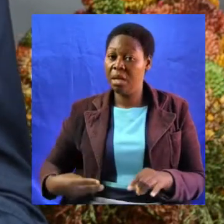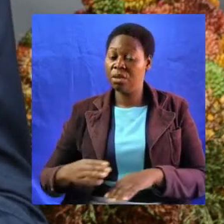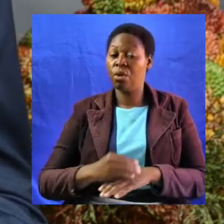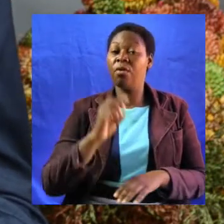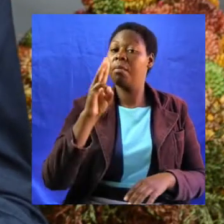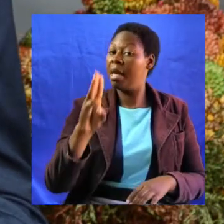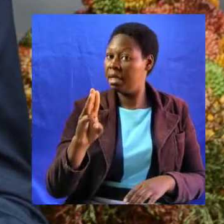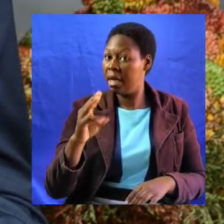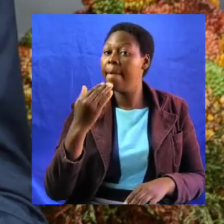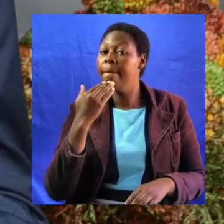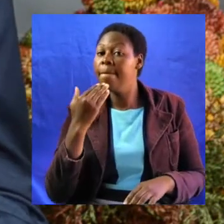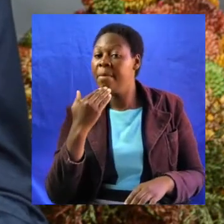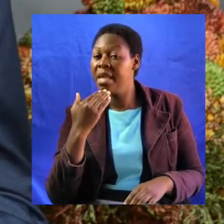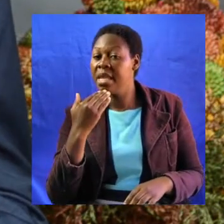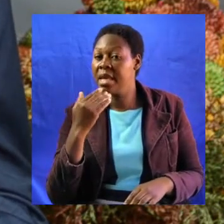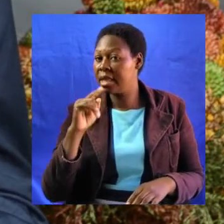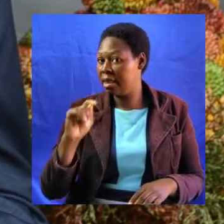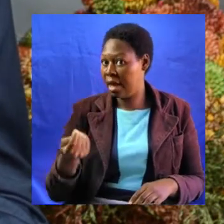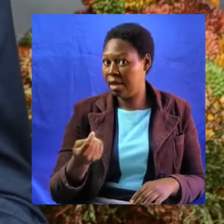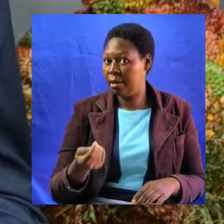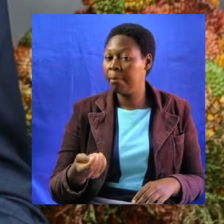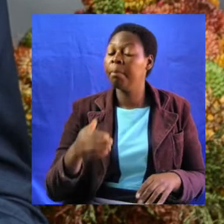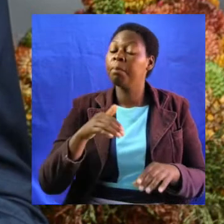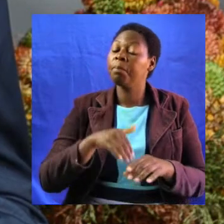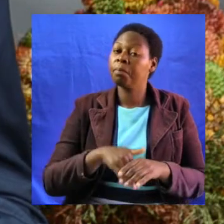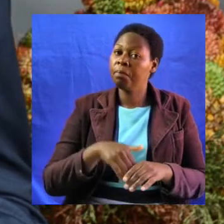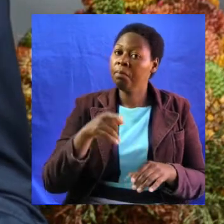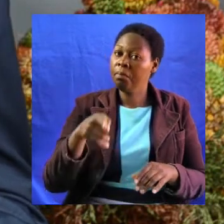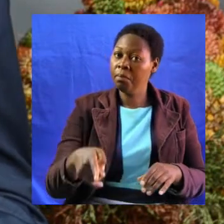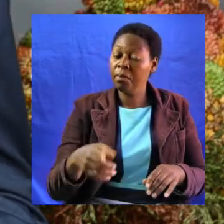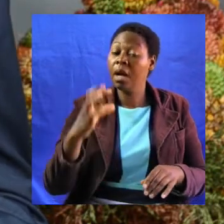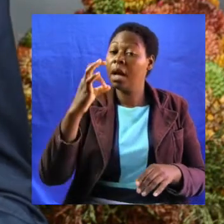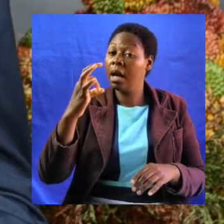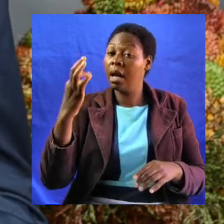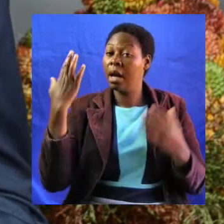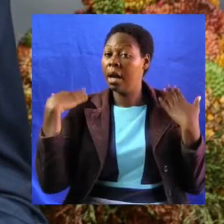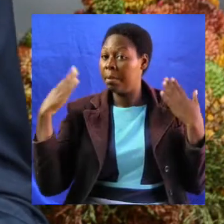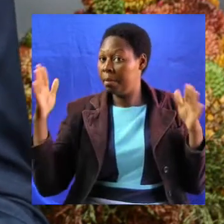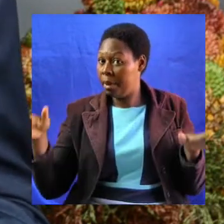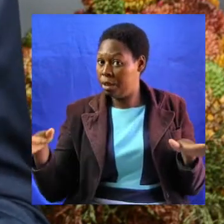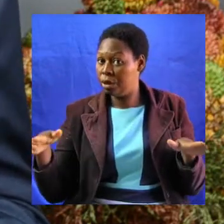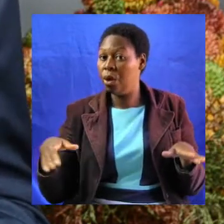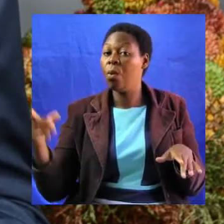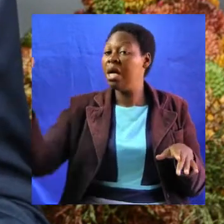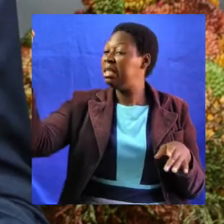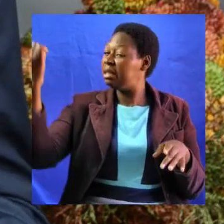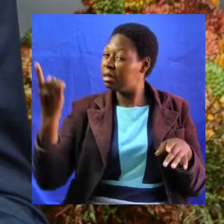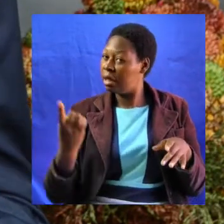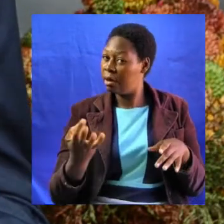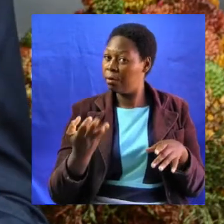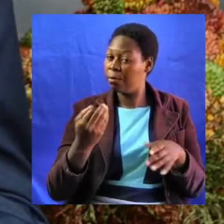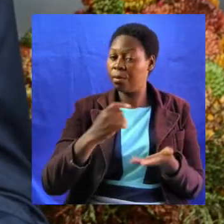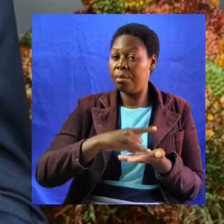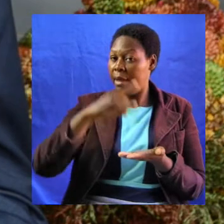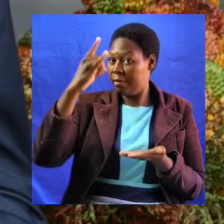uchitonga ndewePezhia. Yes. But chiri kuitika manje ndechekuti Gabriel atumwa kubva kudenga. Asiwo pakurarama